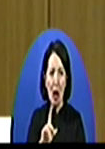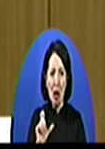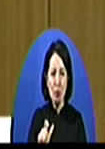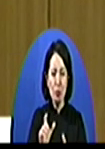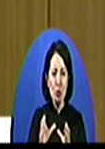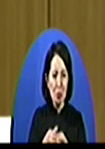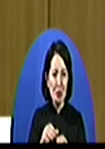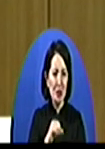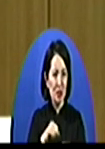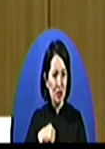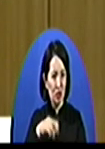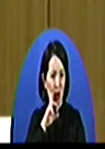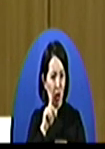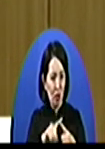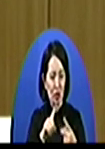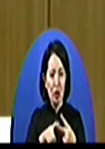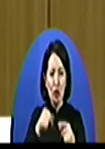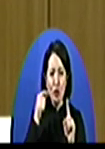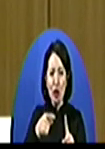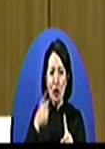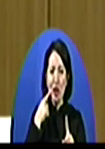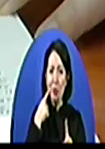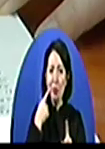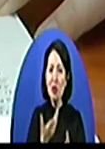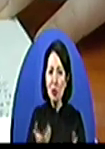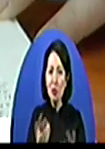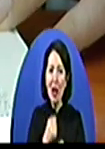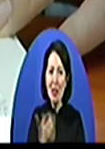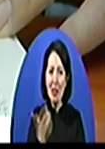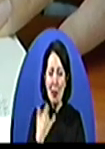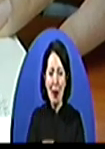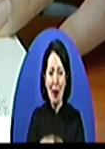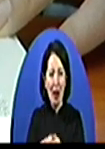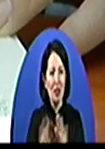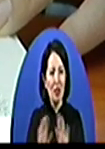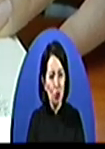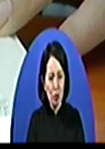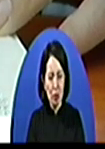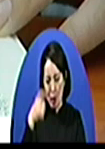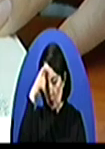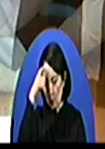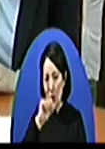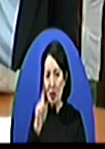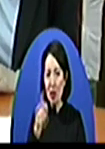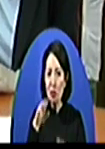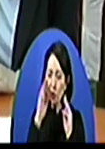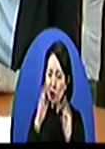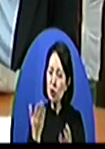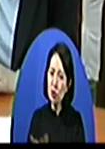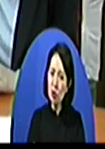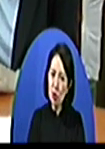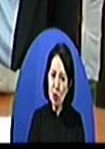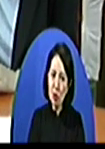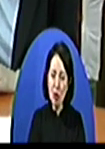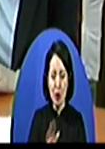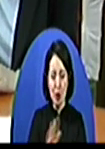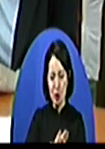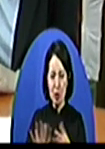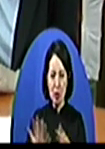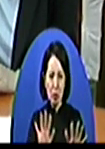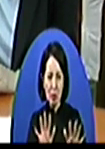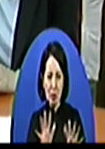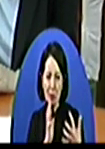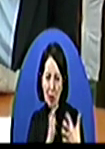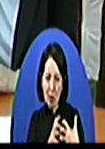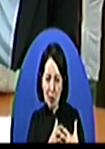хүнсний асуудлаас гадна зорилттой бүлгийн эмэгтэйчүүдийн ажлын байрыг хадгалах, түрээсийн асуудлыг шийдвэрлэх, шинэ нөхцөл дасан зохицоход зориулсан